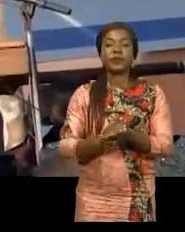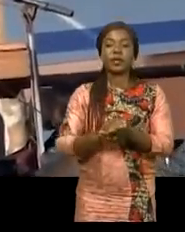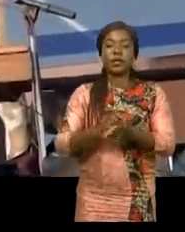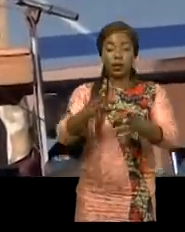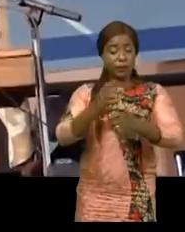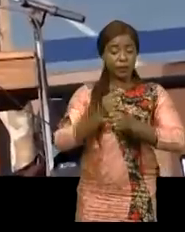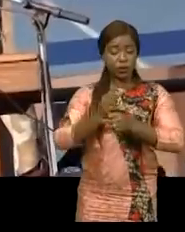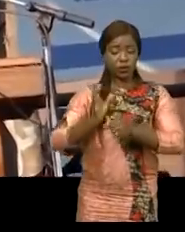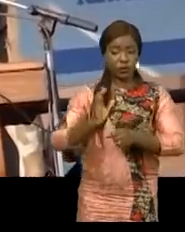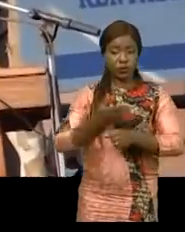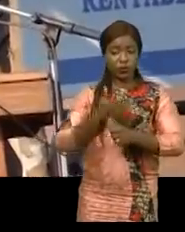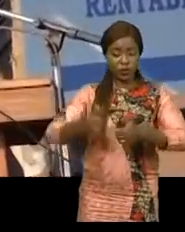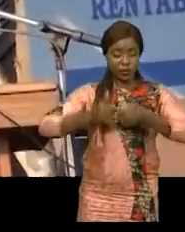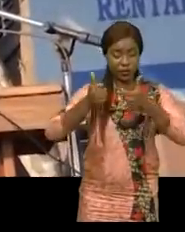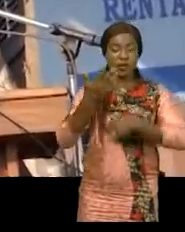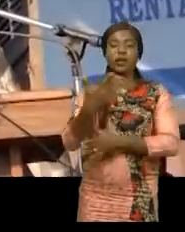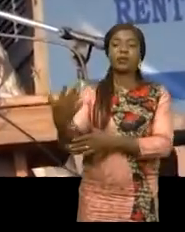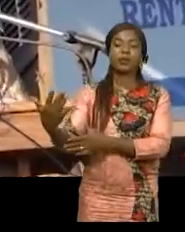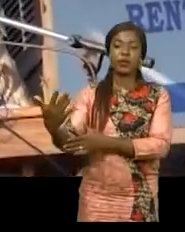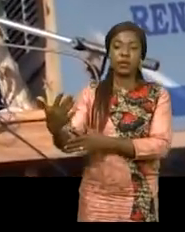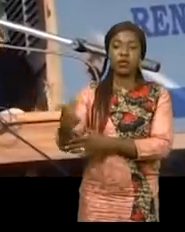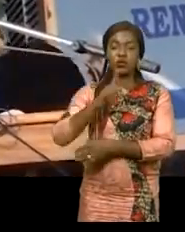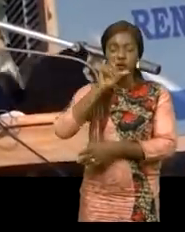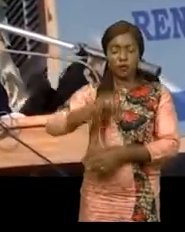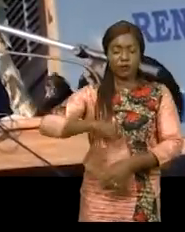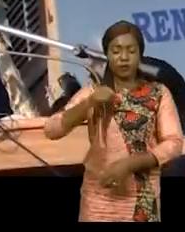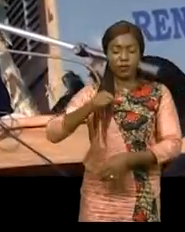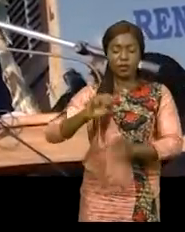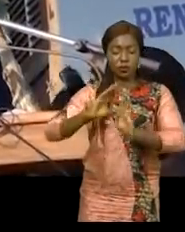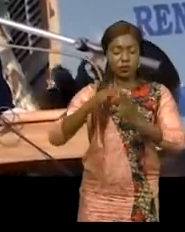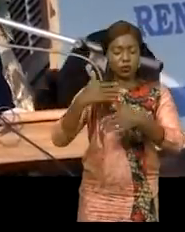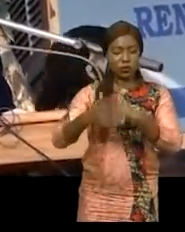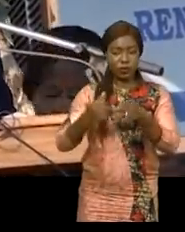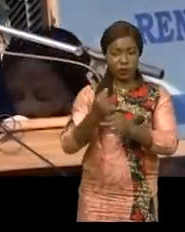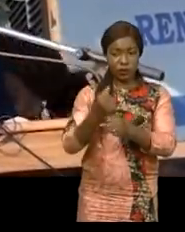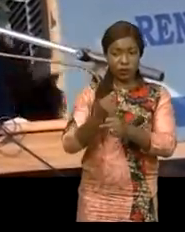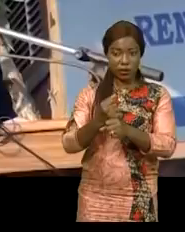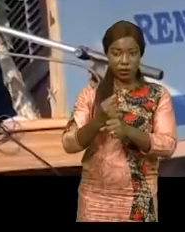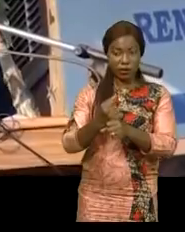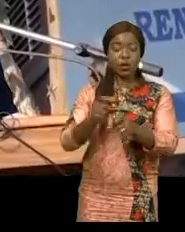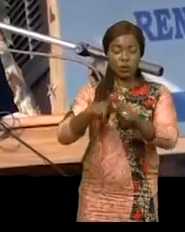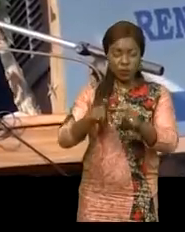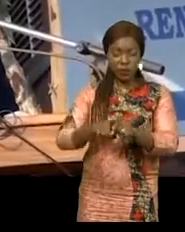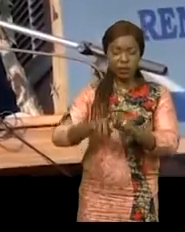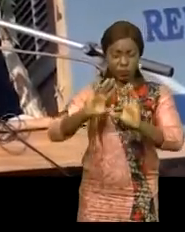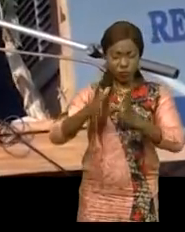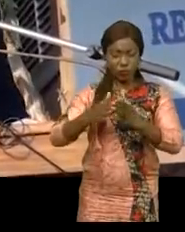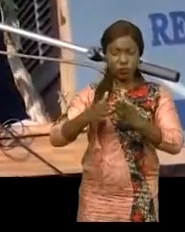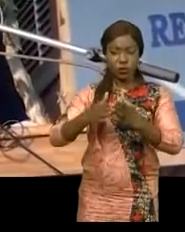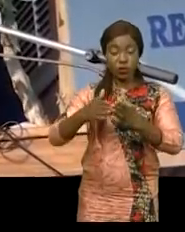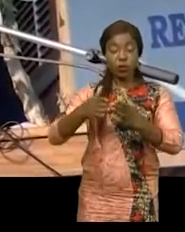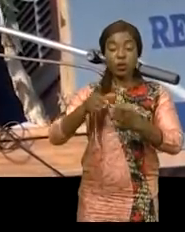en main soyons fiers de ce que nous sommes de ce que nous faisons